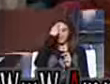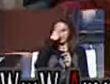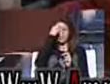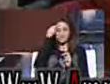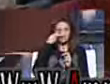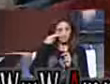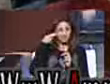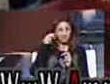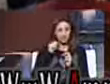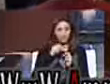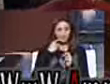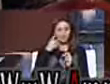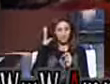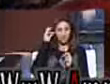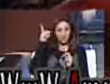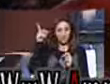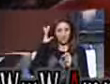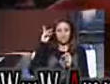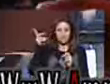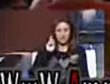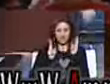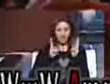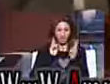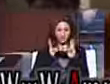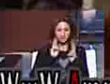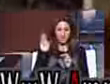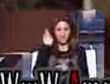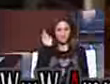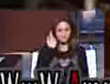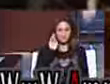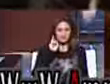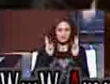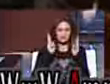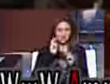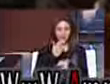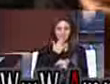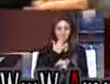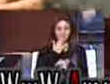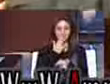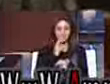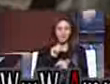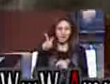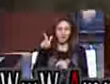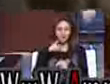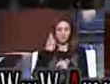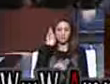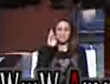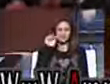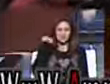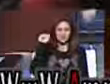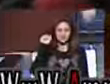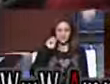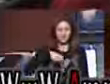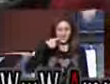واستقبلت الكاتدرائية المرقسية بالعباسية شعبها، وتلقى البابا توادروس الثاني التهنئة من